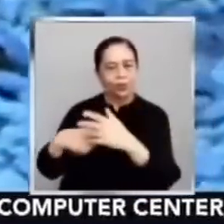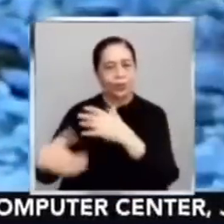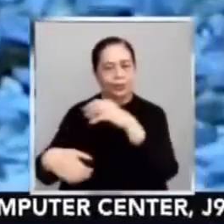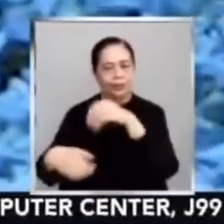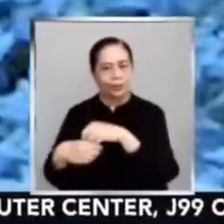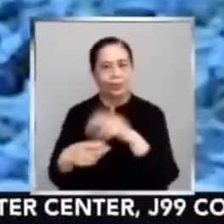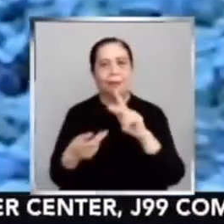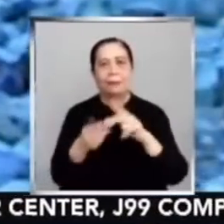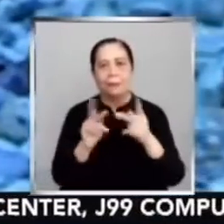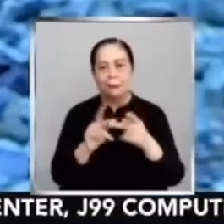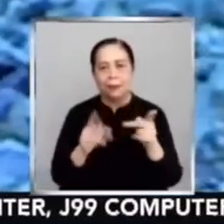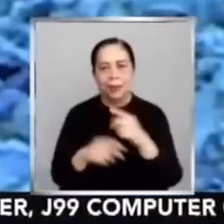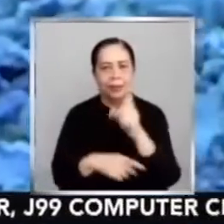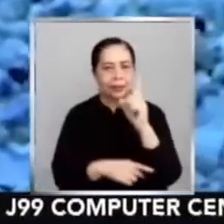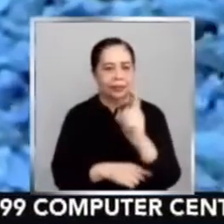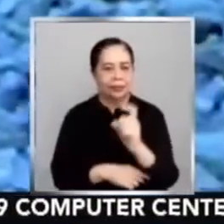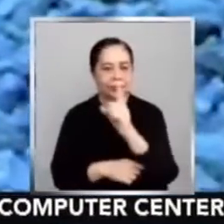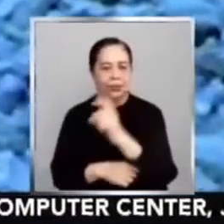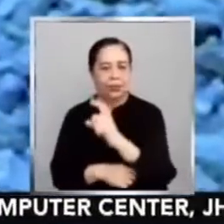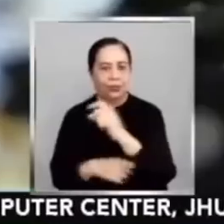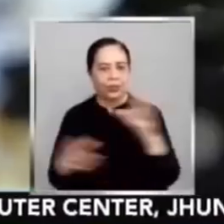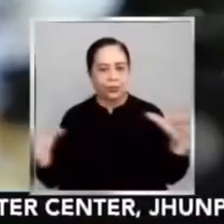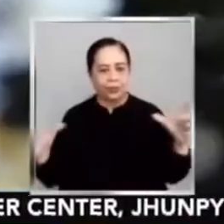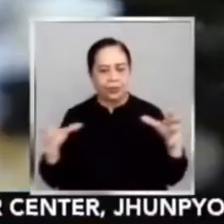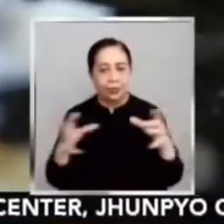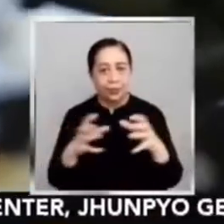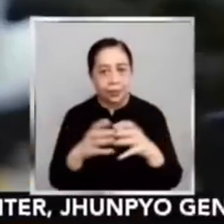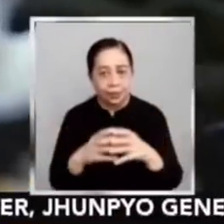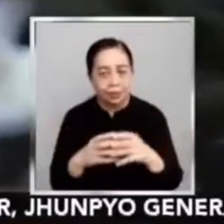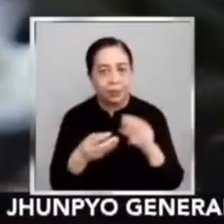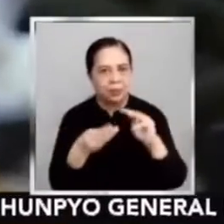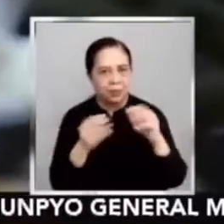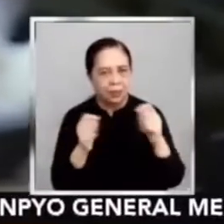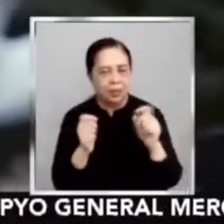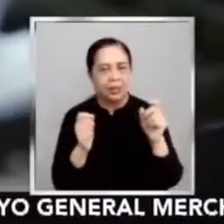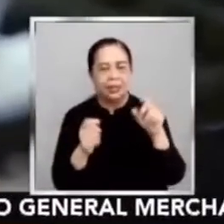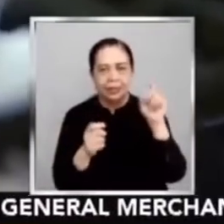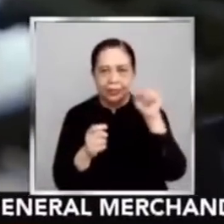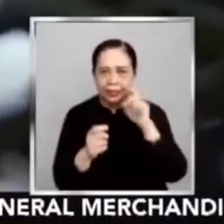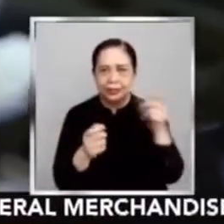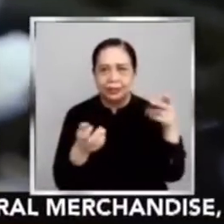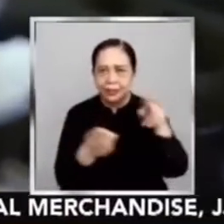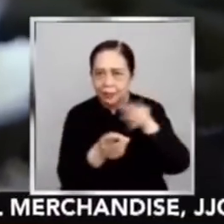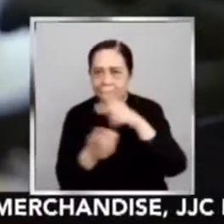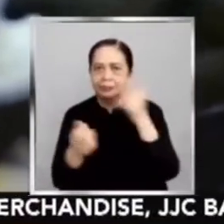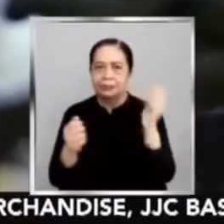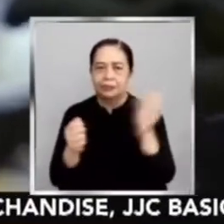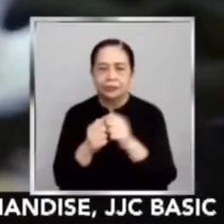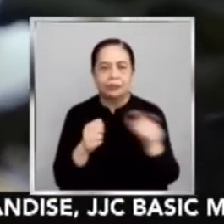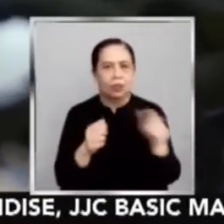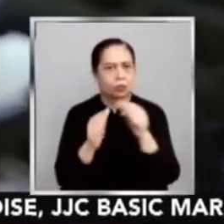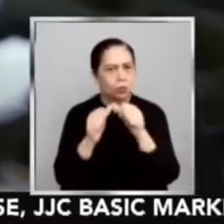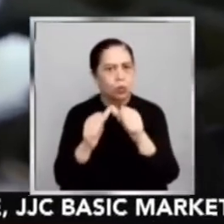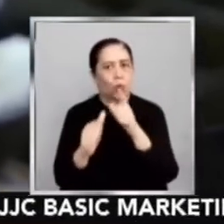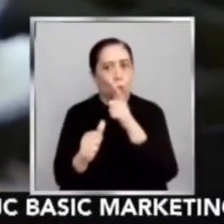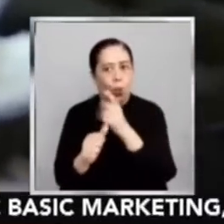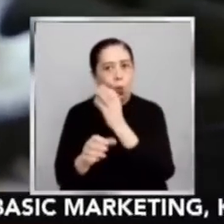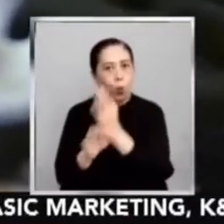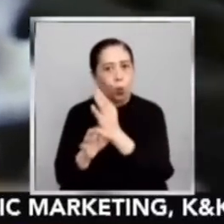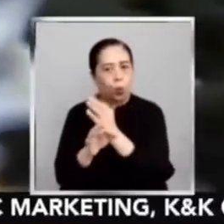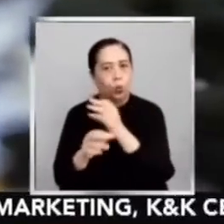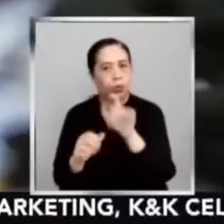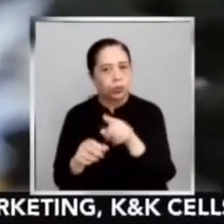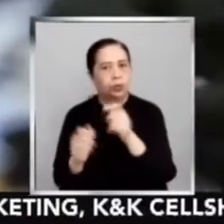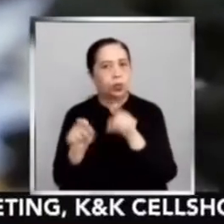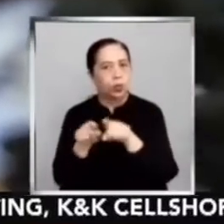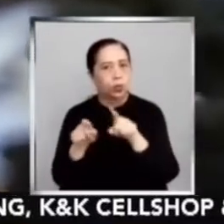Ang mga seahorse mate ay magsasama-sama sa buong mating season. May ibang species naman ng seahorse na hindi magpapalit ng mate. Kung sino ang kanilang mate sa season na ito, siya rin ang